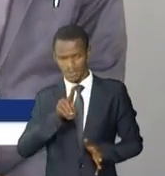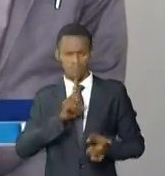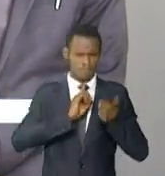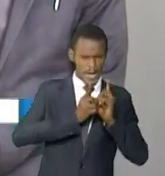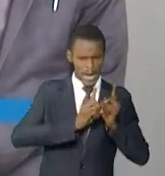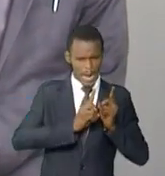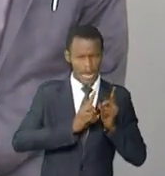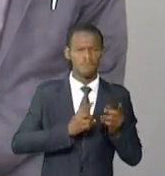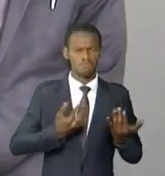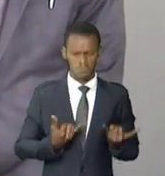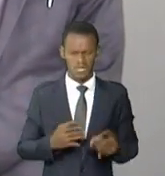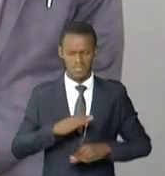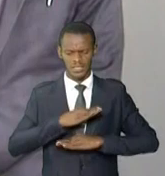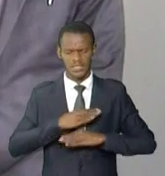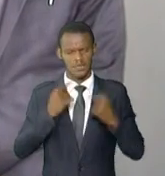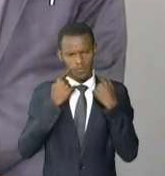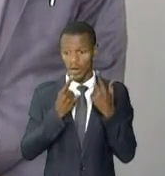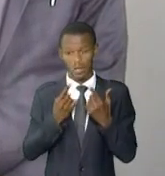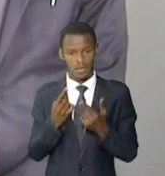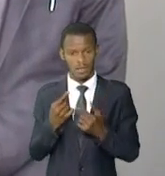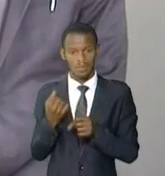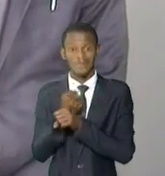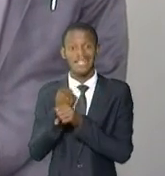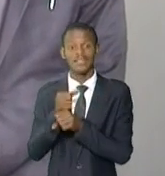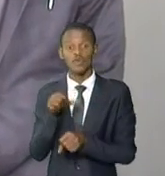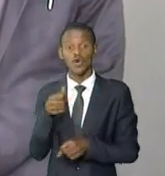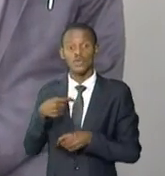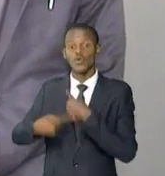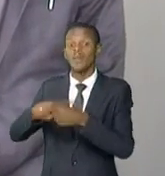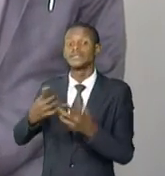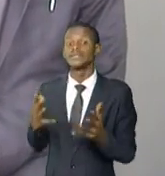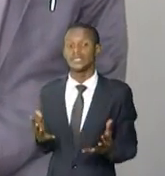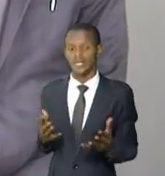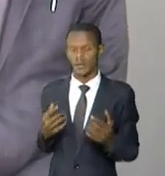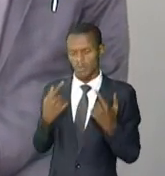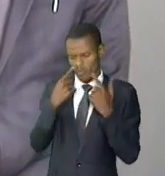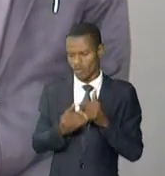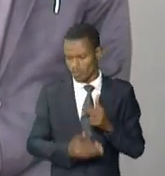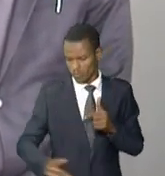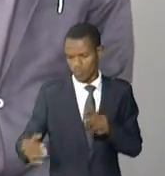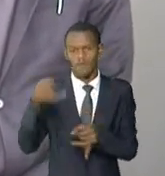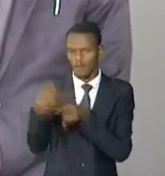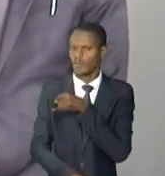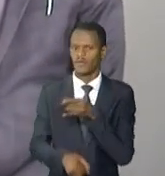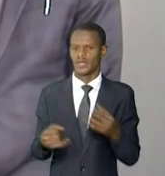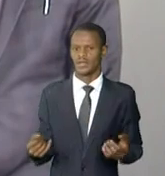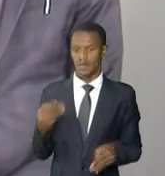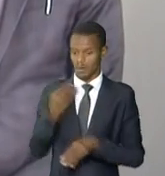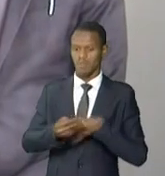d'ailleurs été entamés, notamment à Kingaboa, et qui d'ici peu